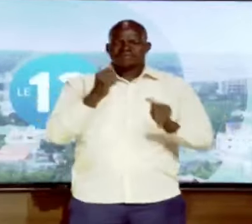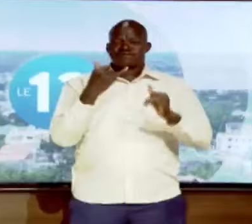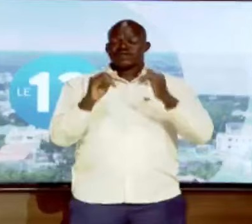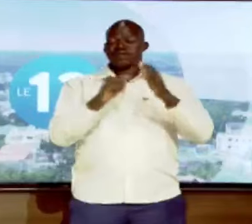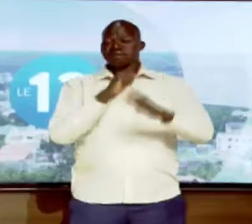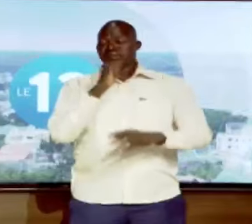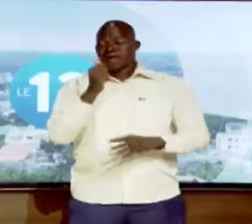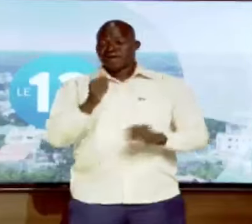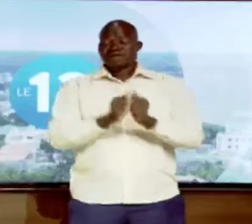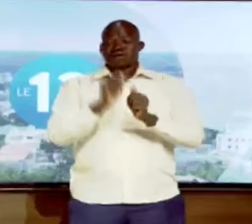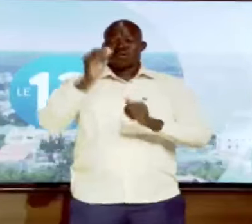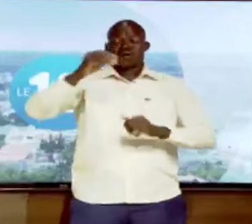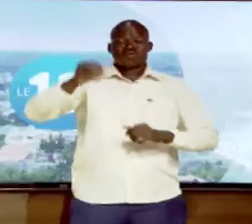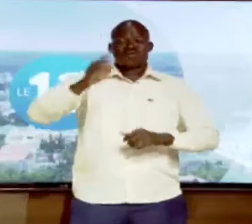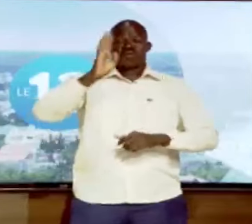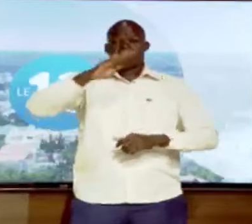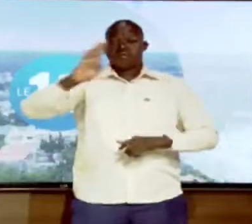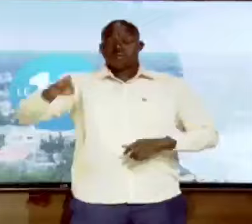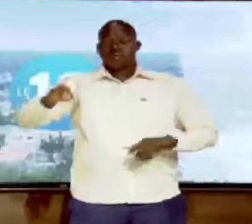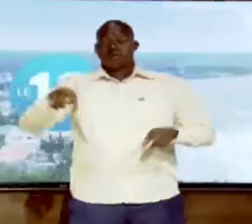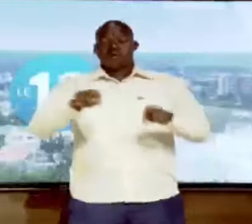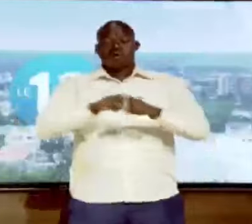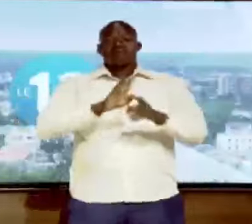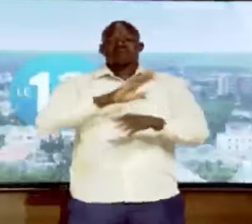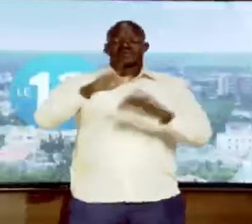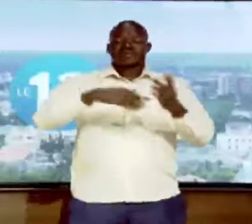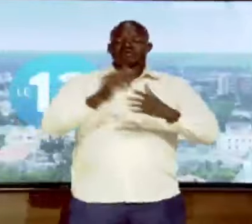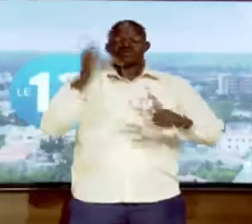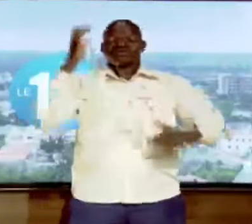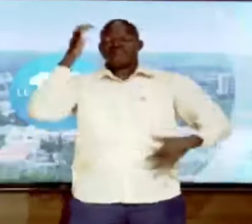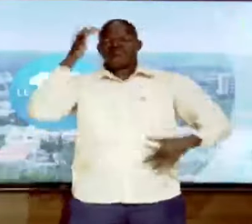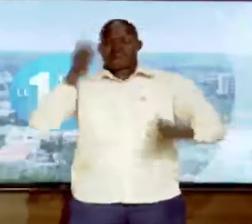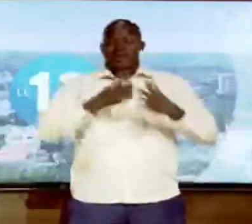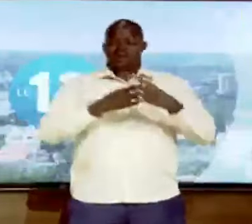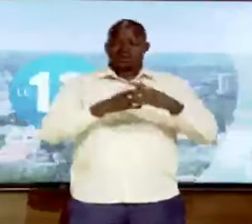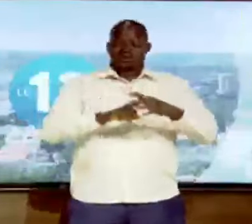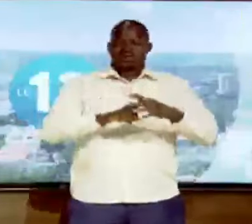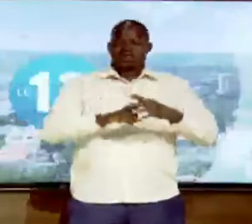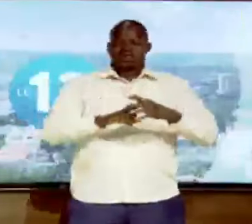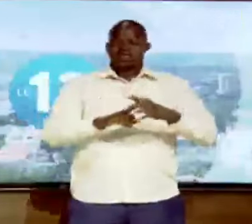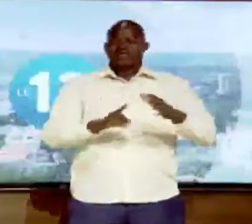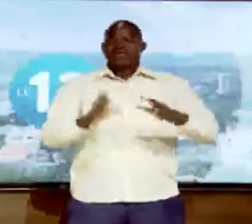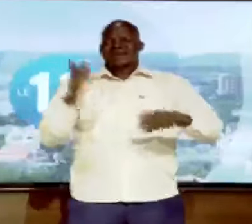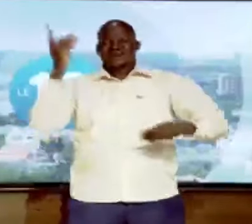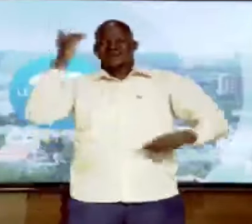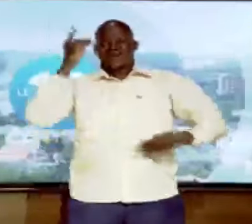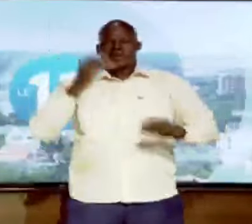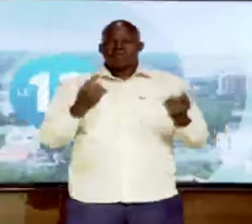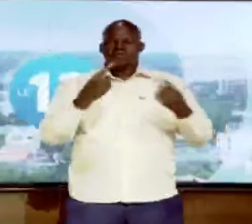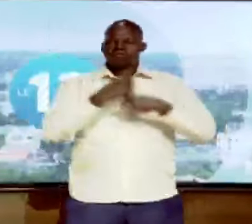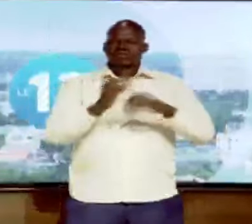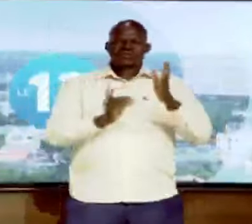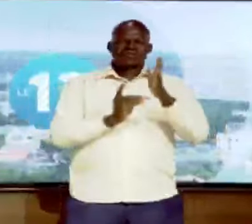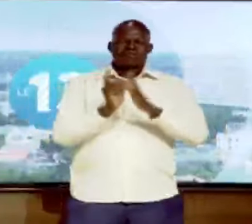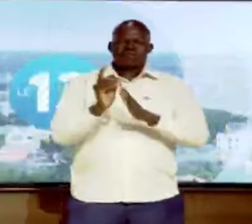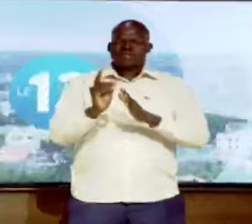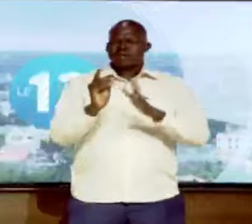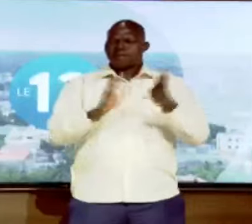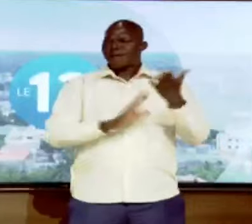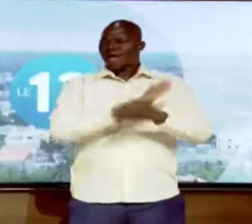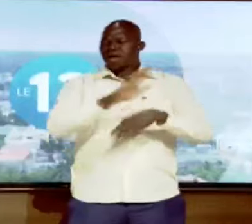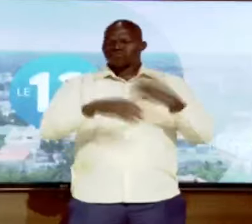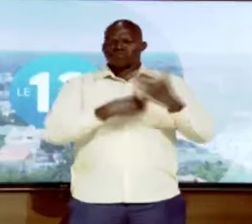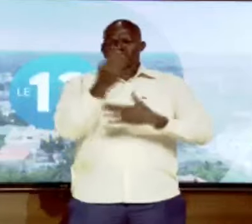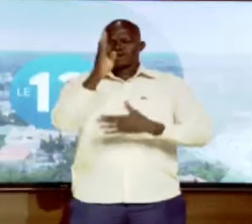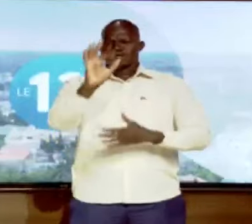wagadougu et Bobé duulasso comme épicentre de la maladie à Cees début la dingue s'est de nos jours répandu sur l'ensemble des 13 régions du